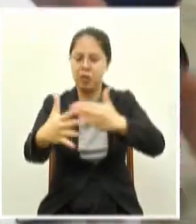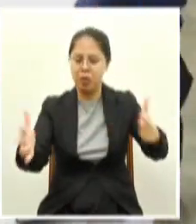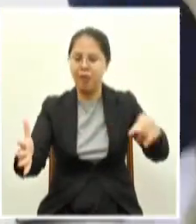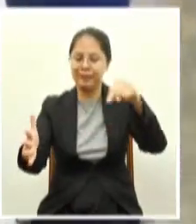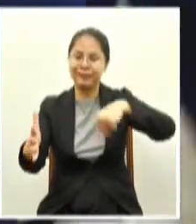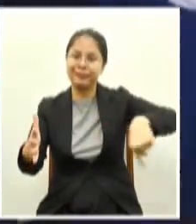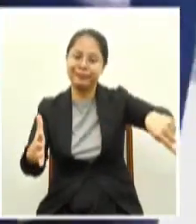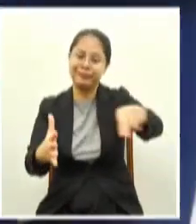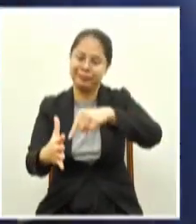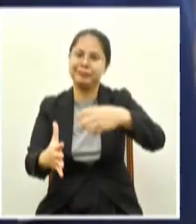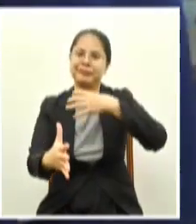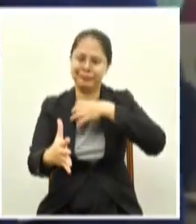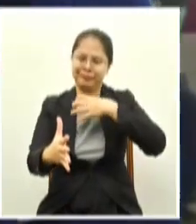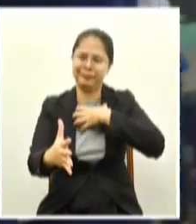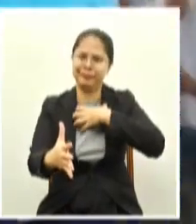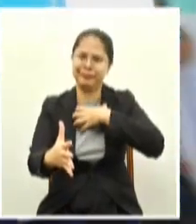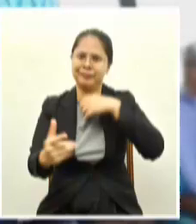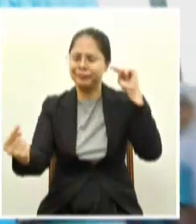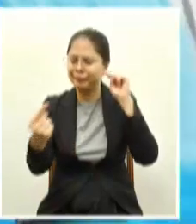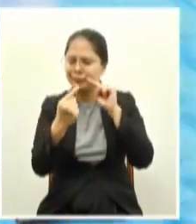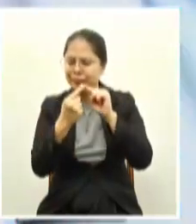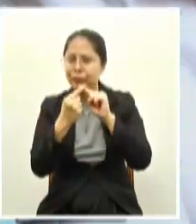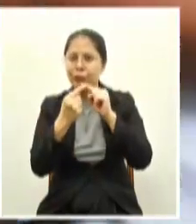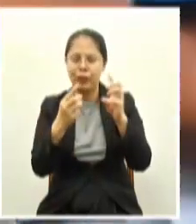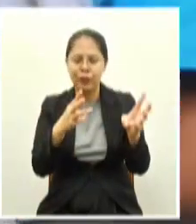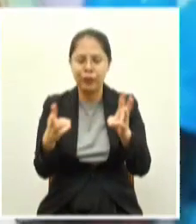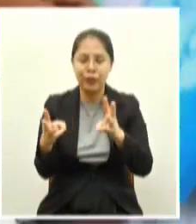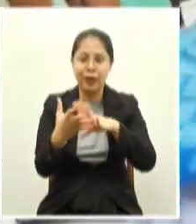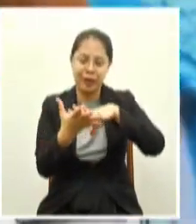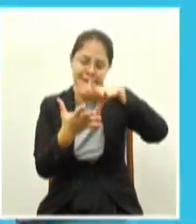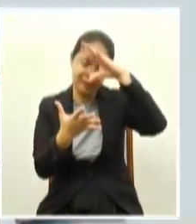ปรารถนาบนฐานของสาระการเรียนรู้ที่เ